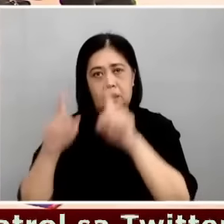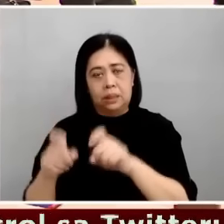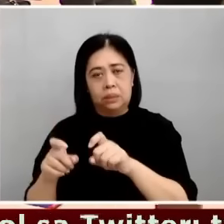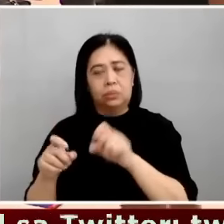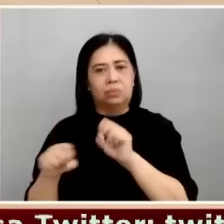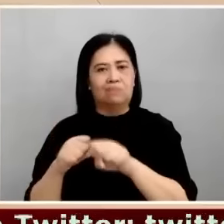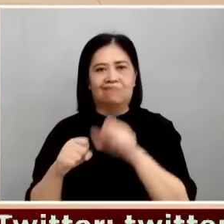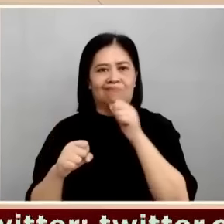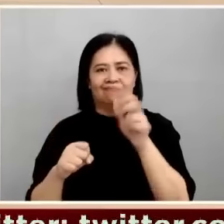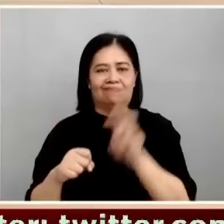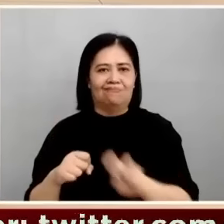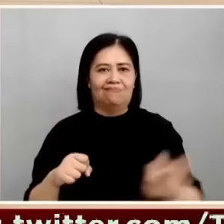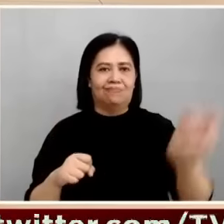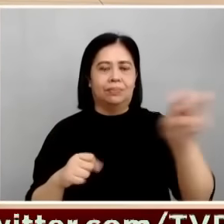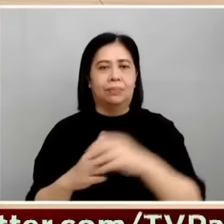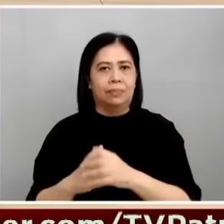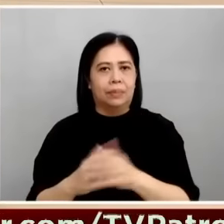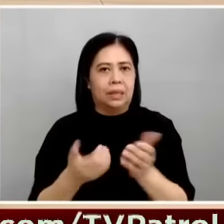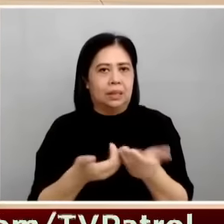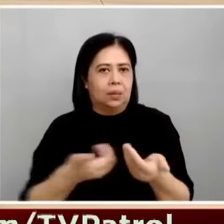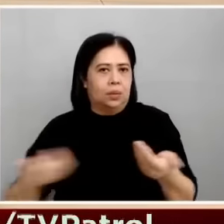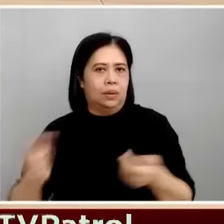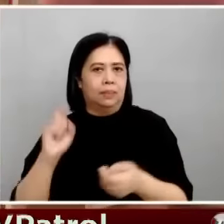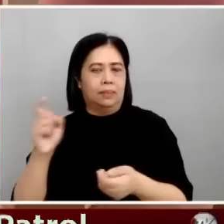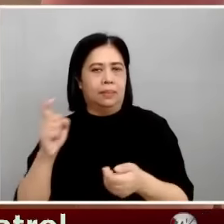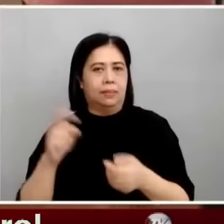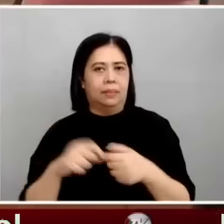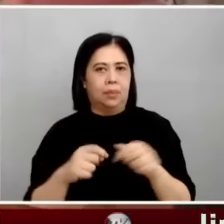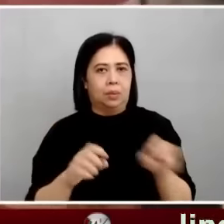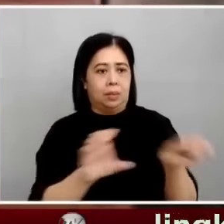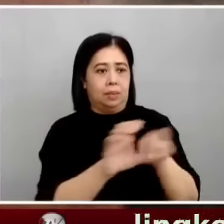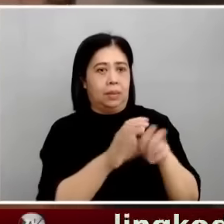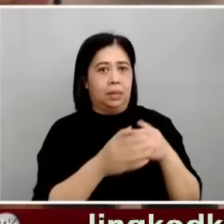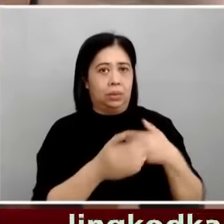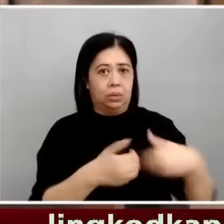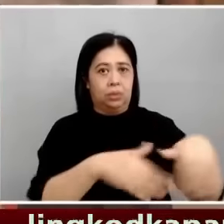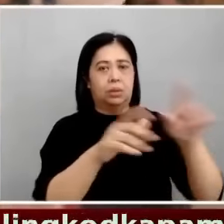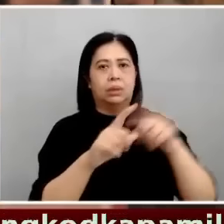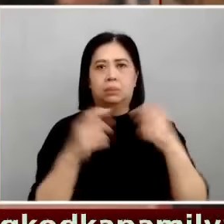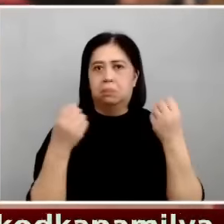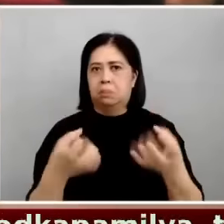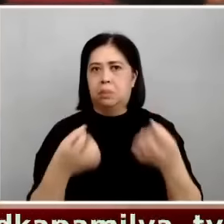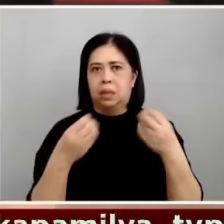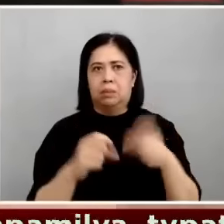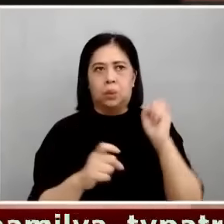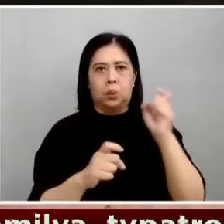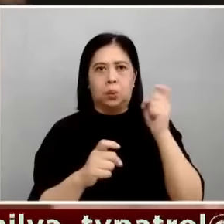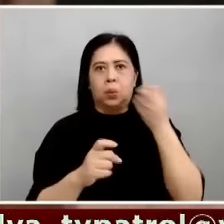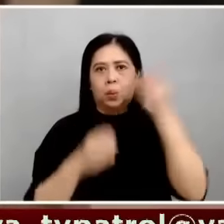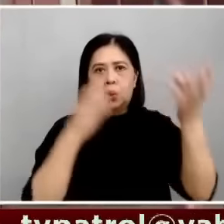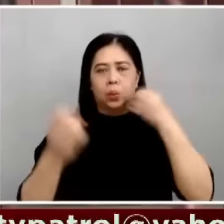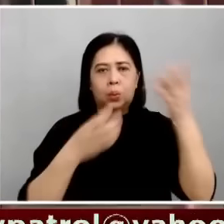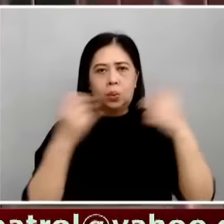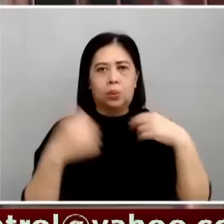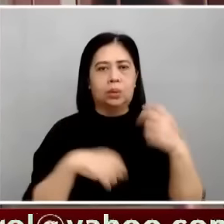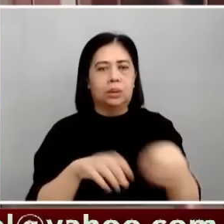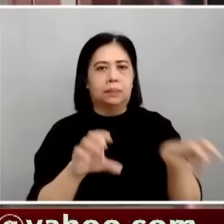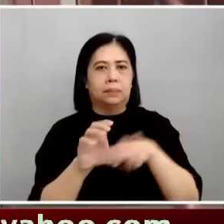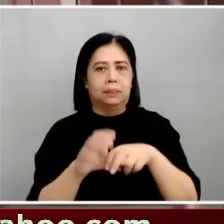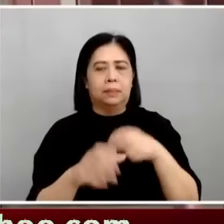sila nakabiyahe. Hiniwalay sila agad sa mga pasahero lalo na ngayong marami ang nagmamadaling humabol sa biyahe.